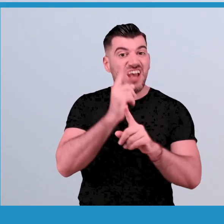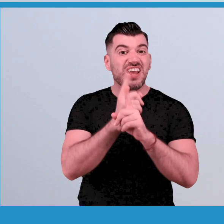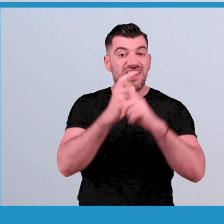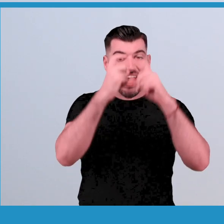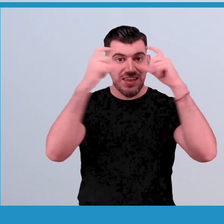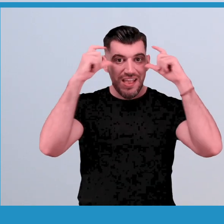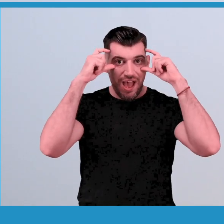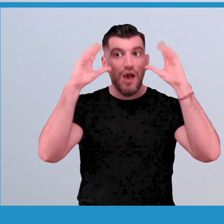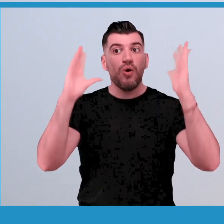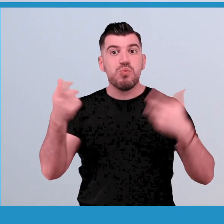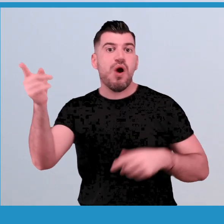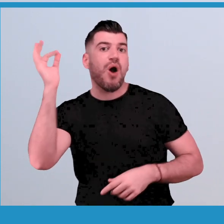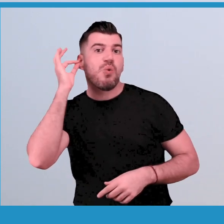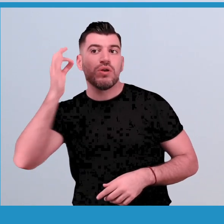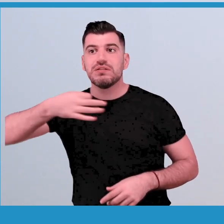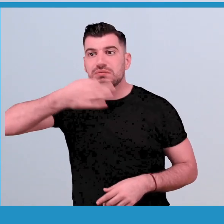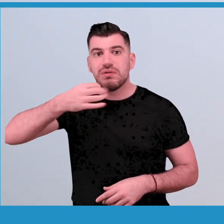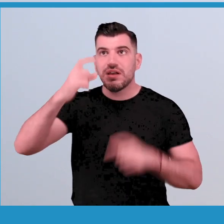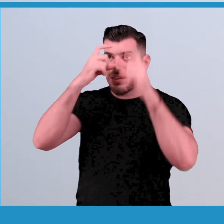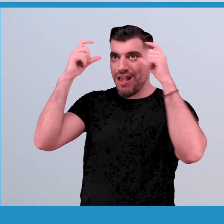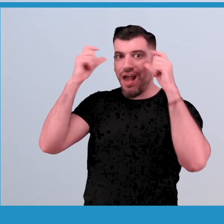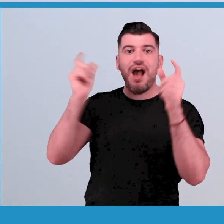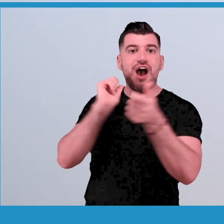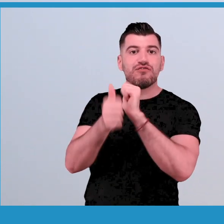μετατρέπουν τα λόγια του συνομιλητή σε υπότιτλους.